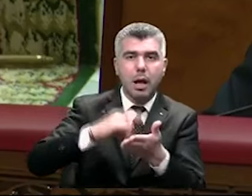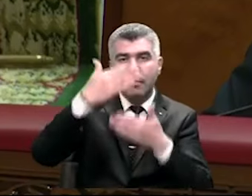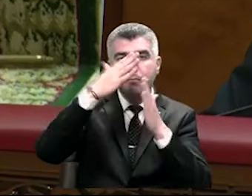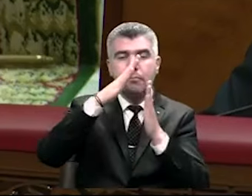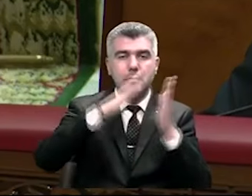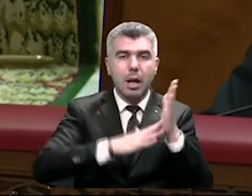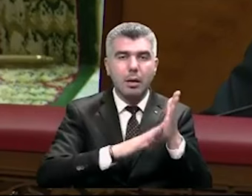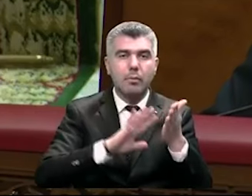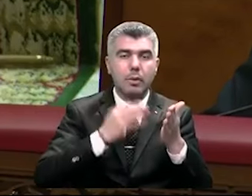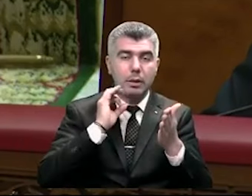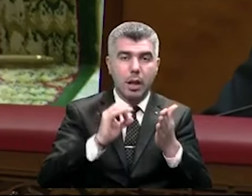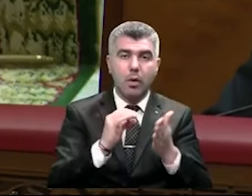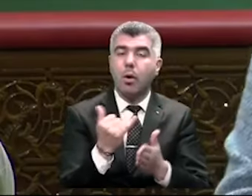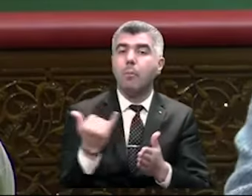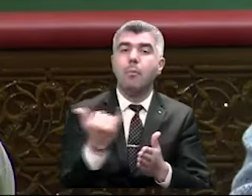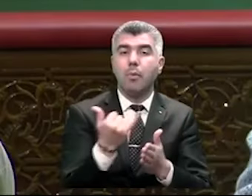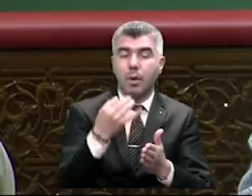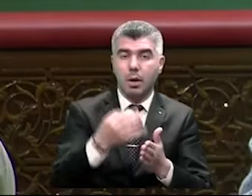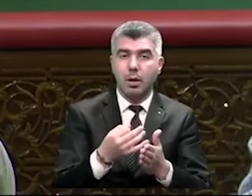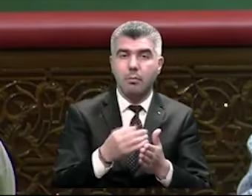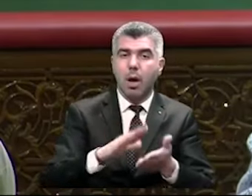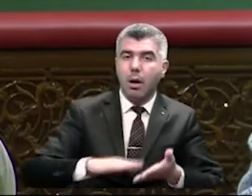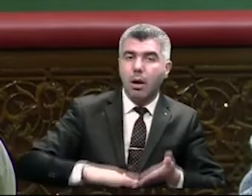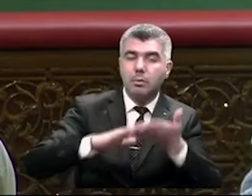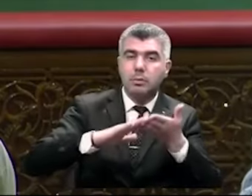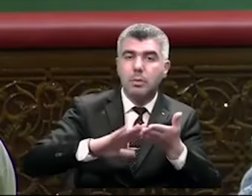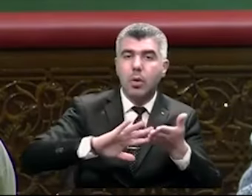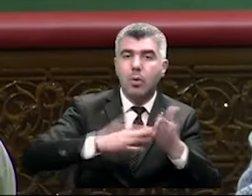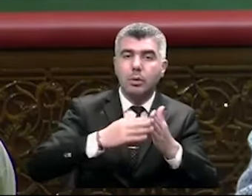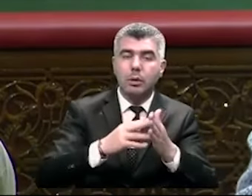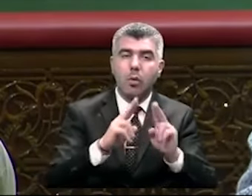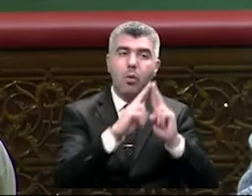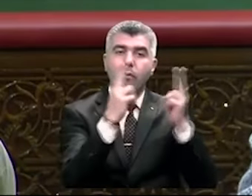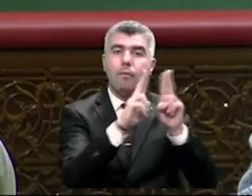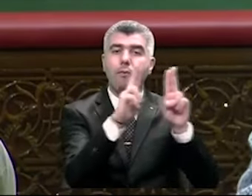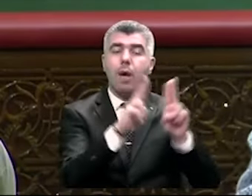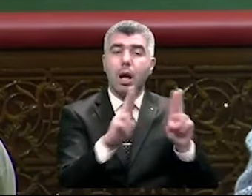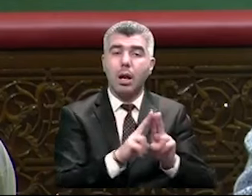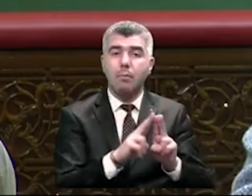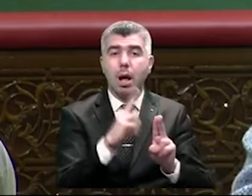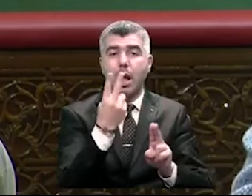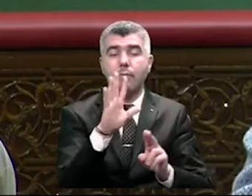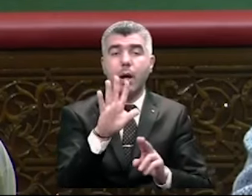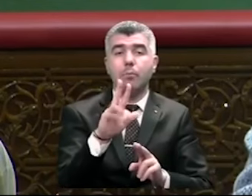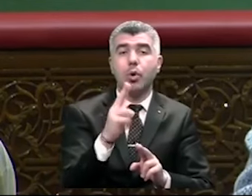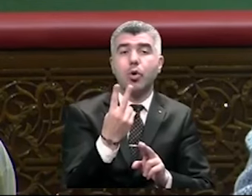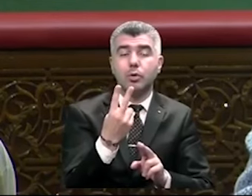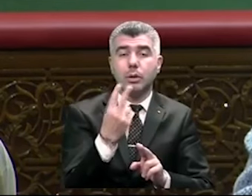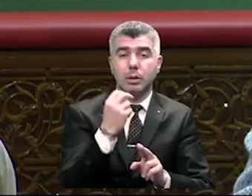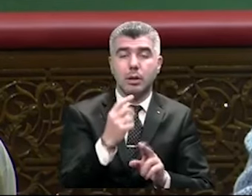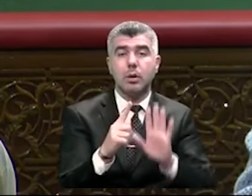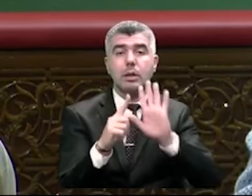به الديناميه تحقيق هدف الوصول الى الثلث الاول من التصنيف العالمي بحلول سنه 2025 وبلوغ